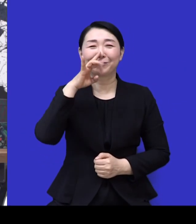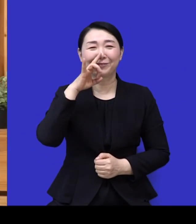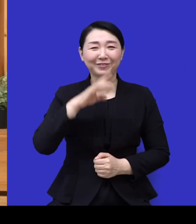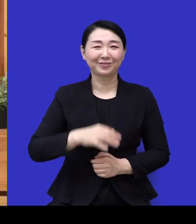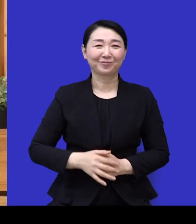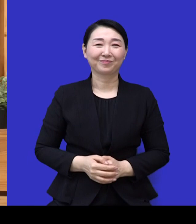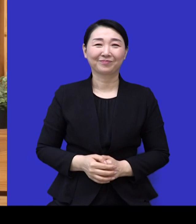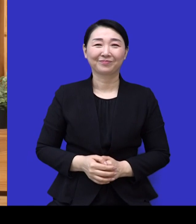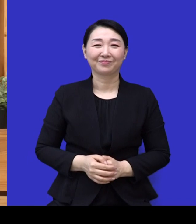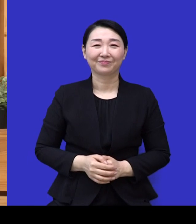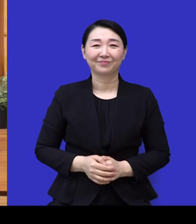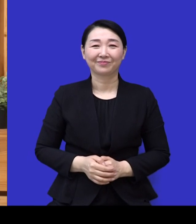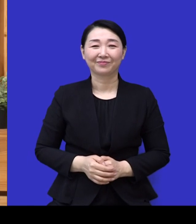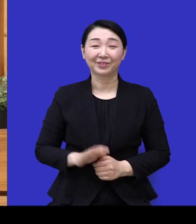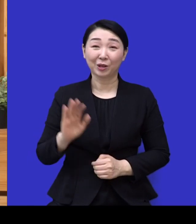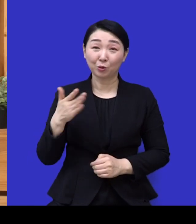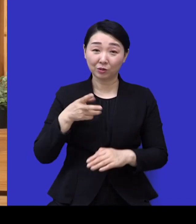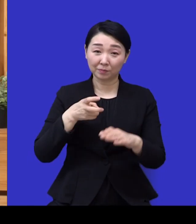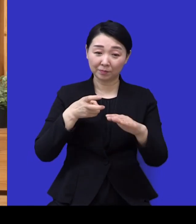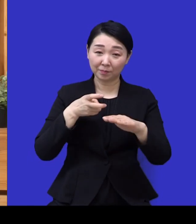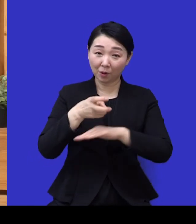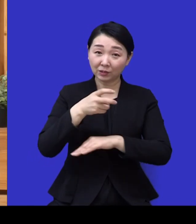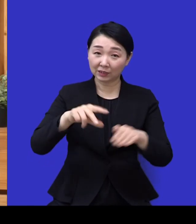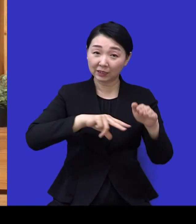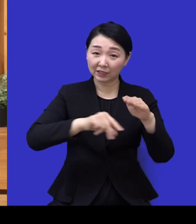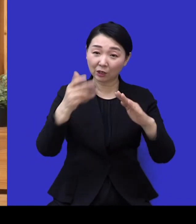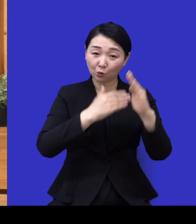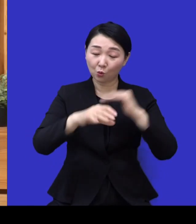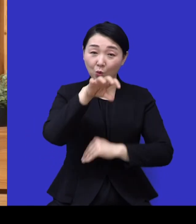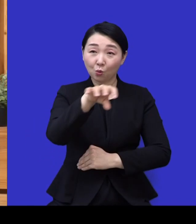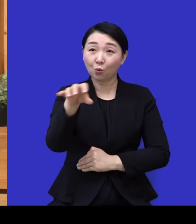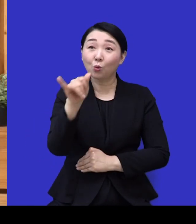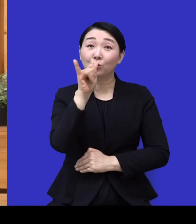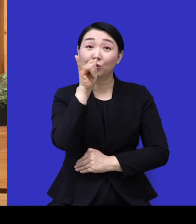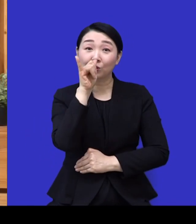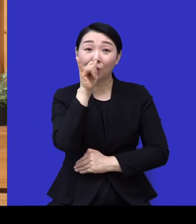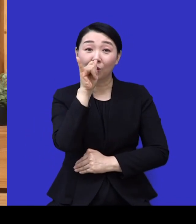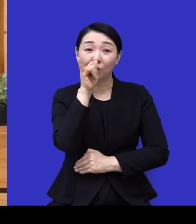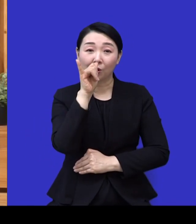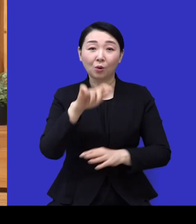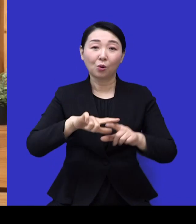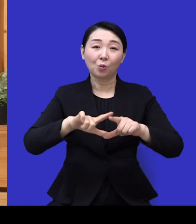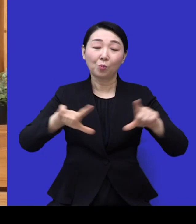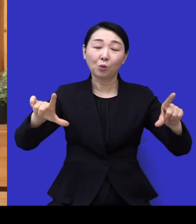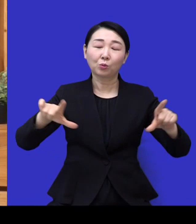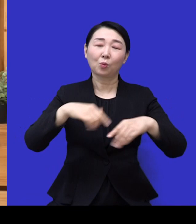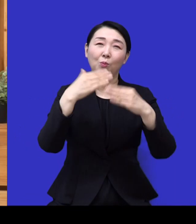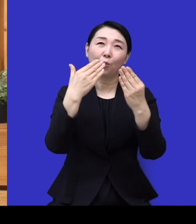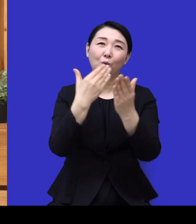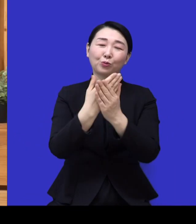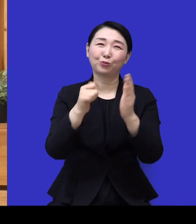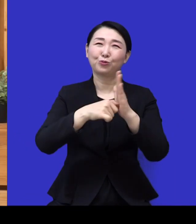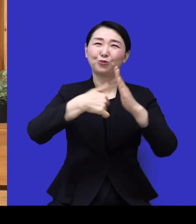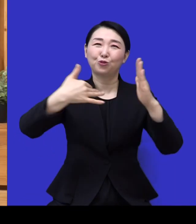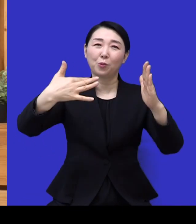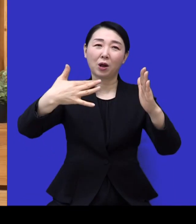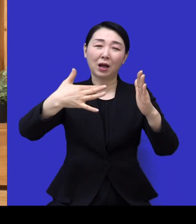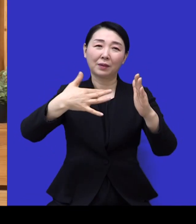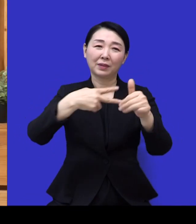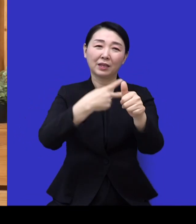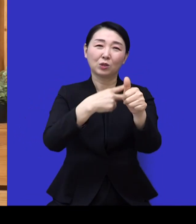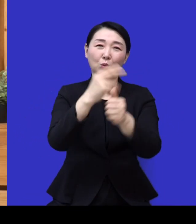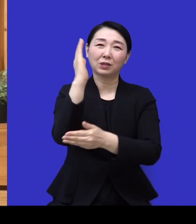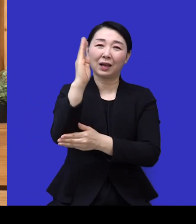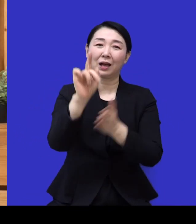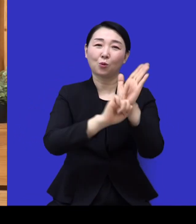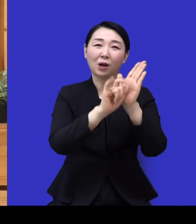궁금합니다. 그러니까 이제 우리가 요즘 그 버스나 지하철 공공장소에 보면 보통 요즘은 뭐 일타 강사 광고들도 있고, 네. 그죠? 화장품 광고도